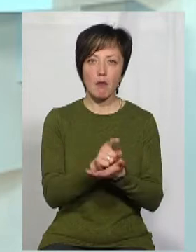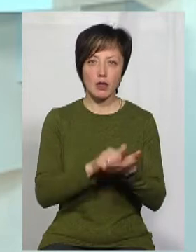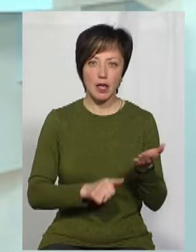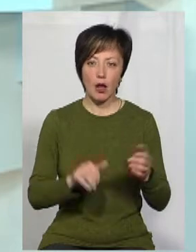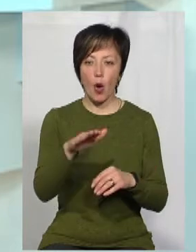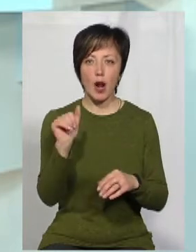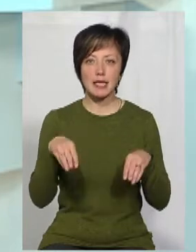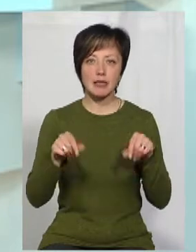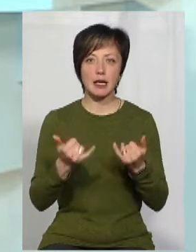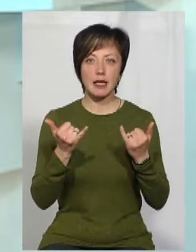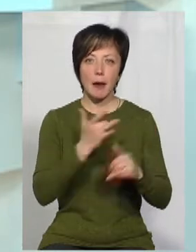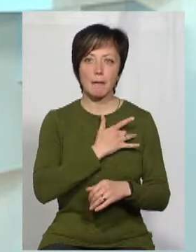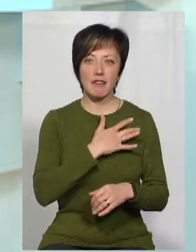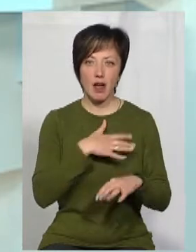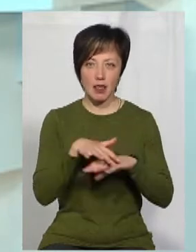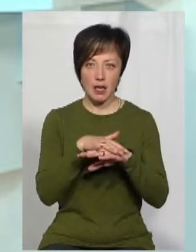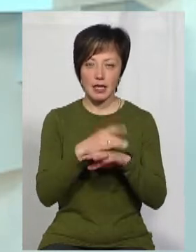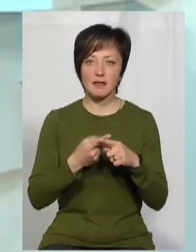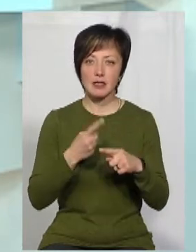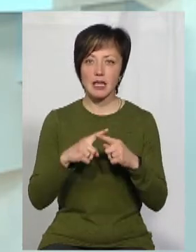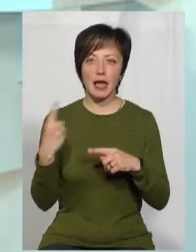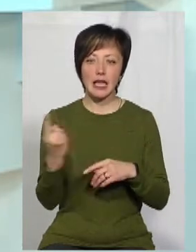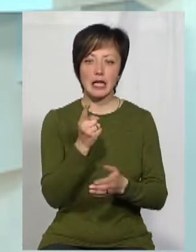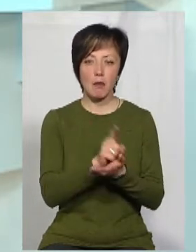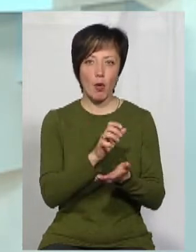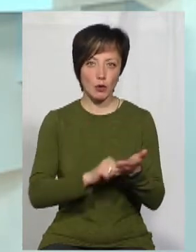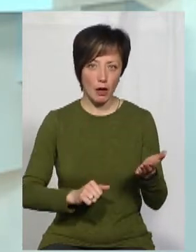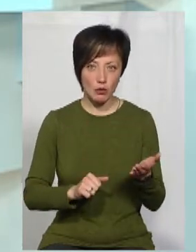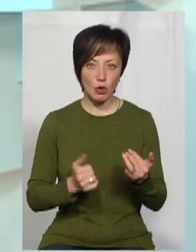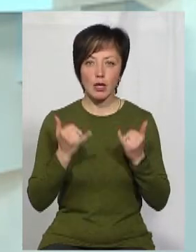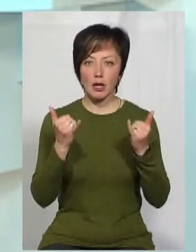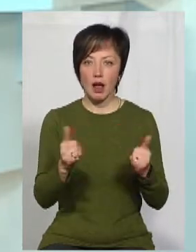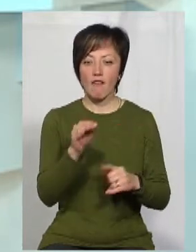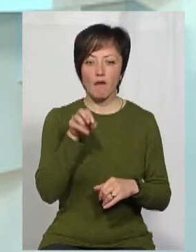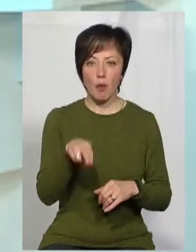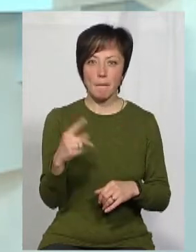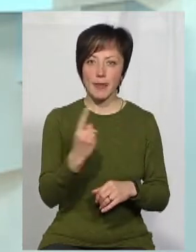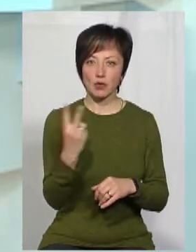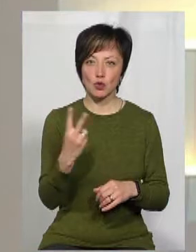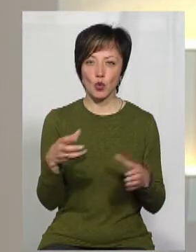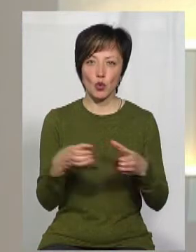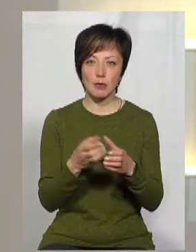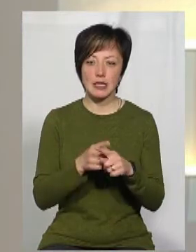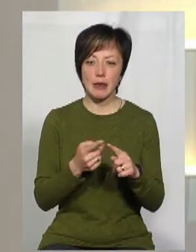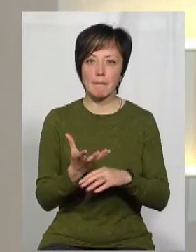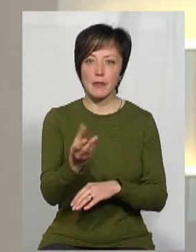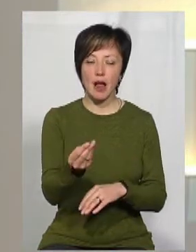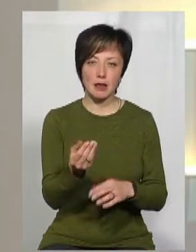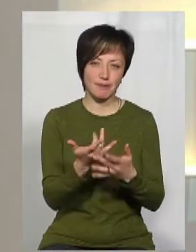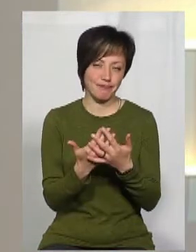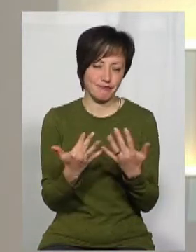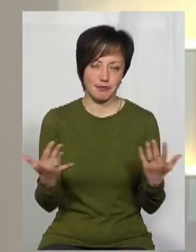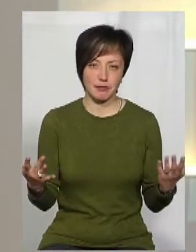податок і оренда землі для приватних ринків, це єдиний податок для ФОПів першої і другої групи, це плата за